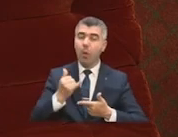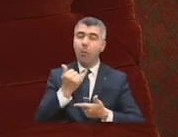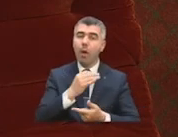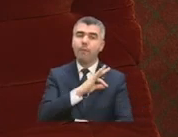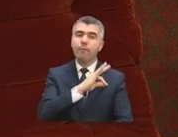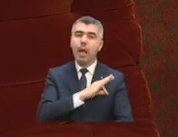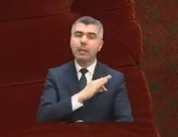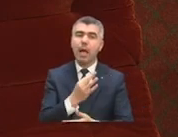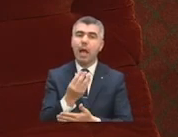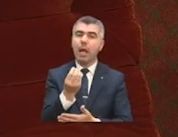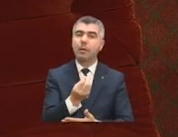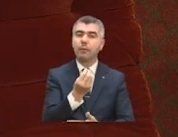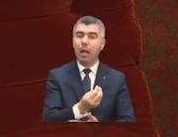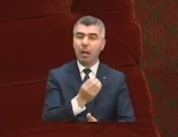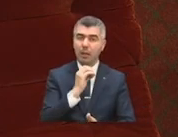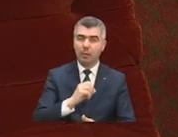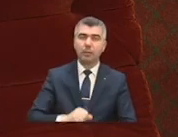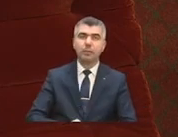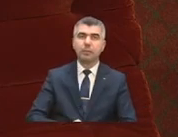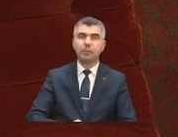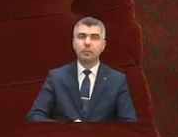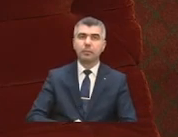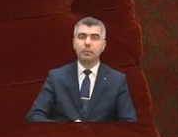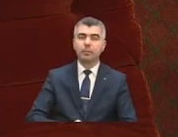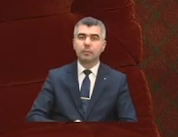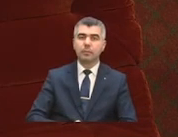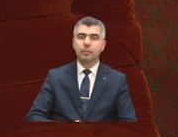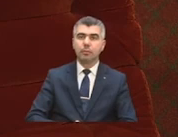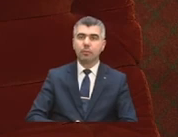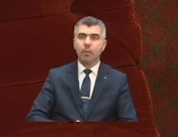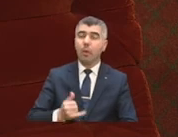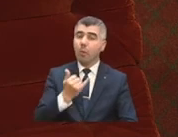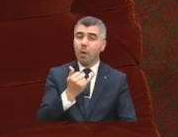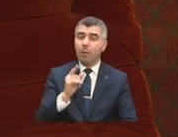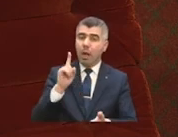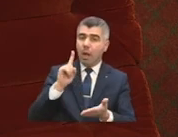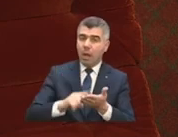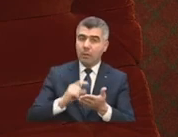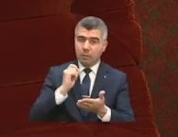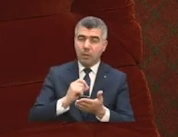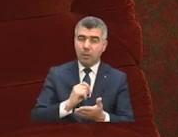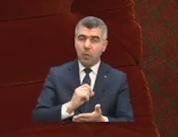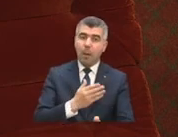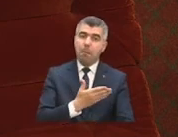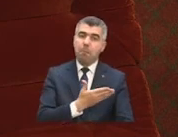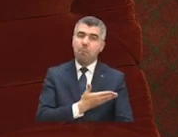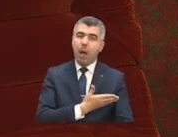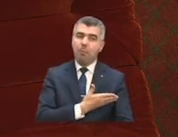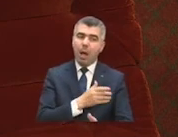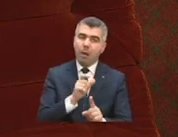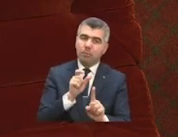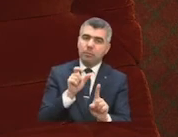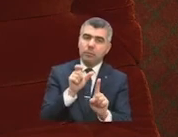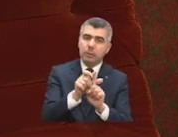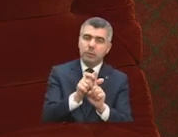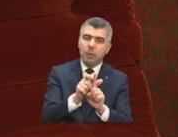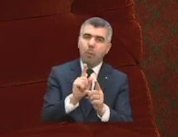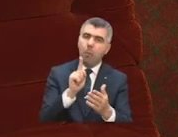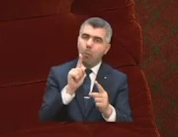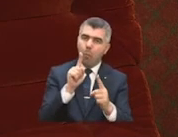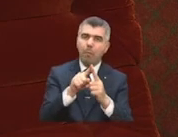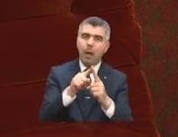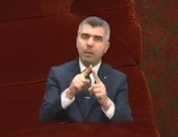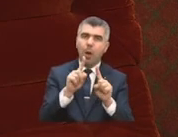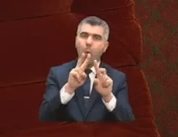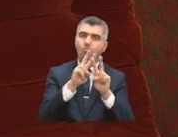للطفل، والذي والهدف منها هو تمكين الأم الحاضنة من مباشرة حقها في الحصول